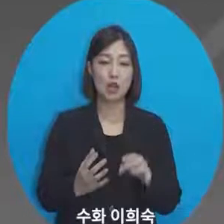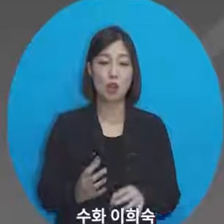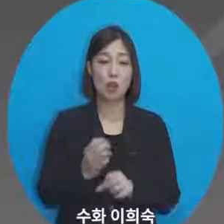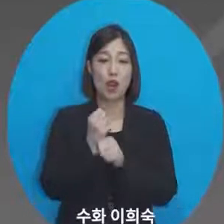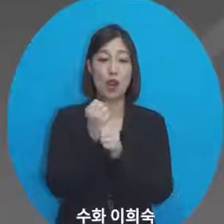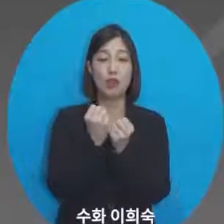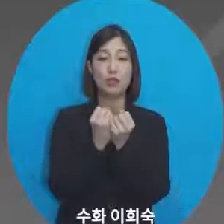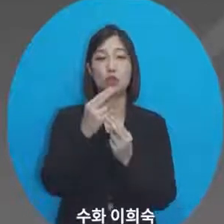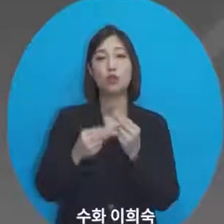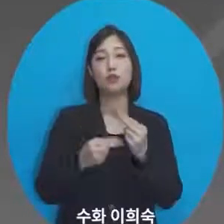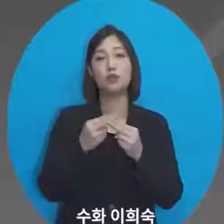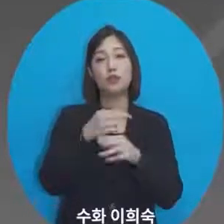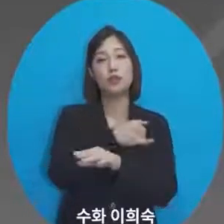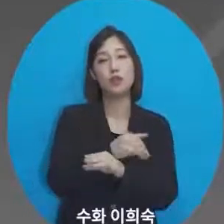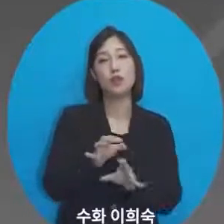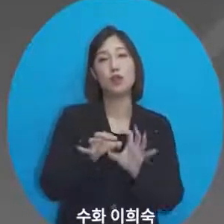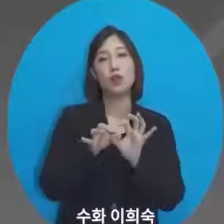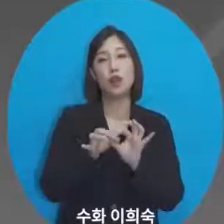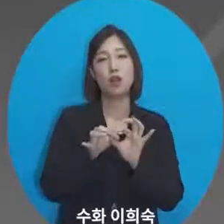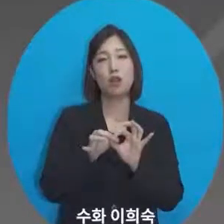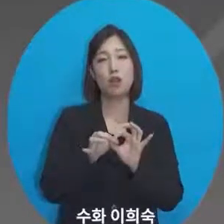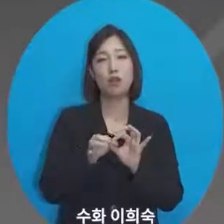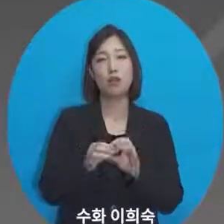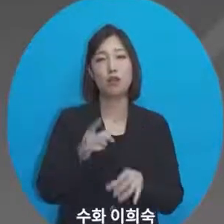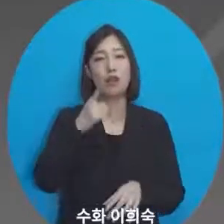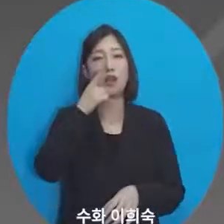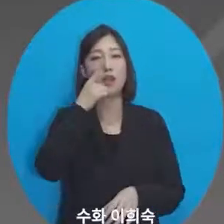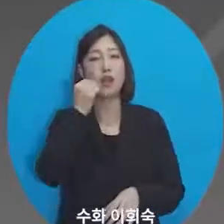유니버셜 디자인 관련된 해외의